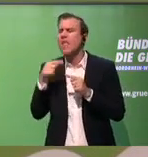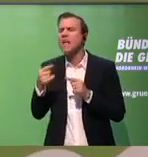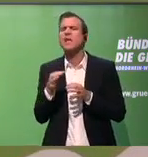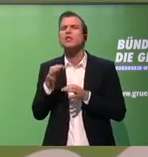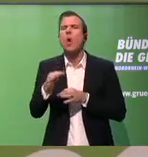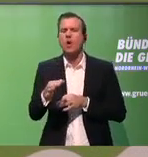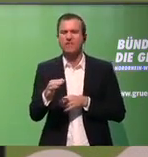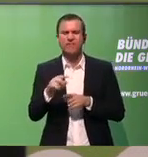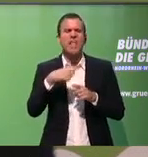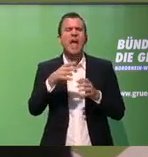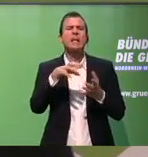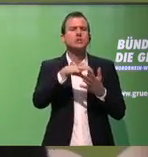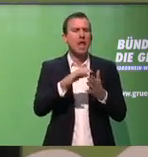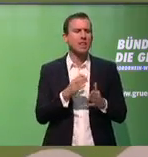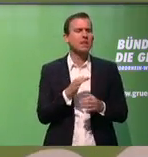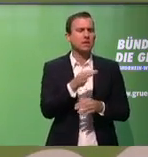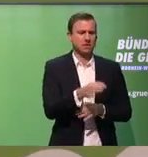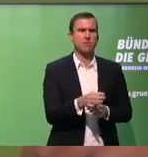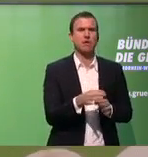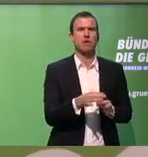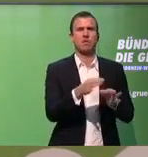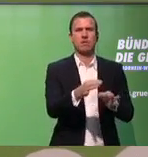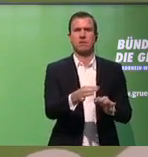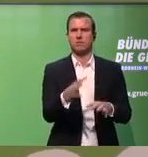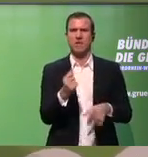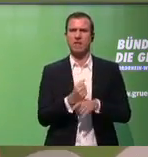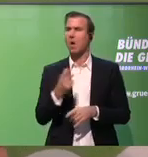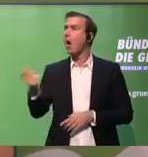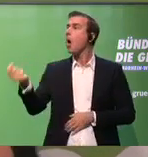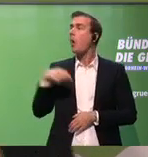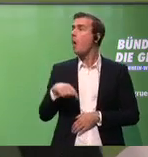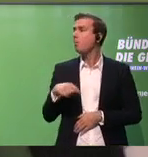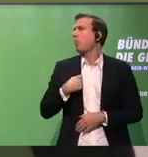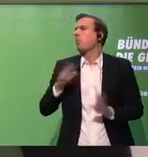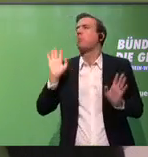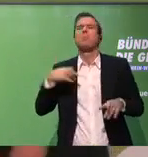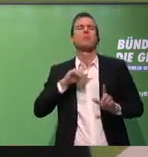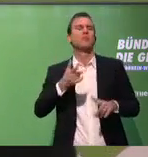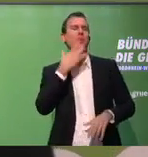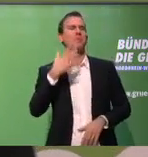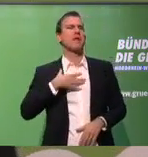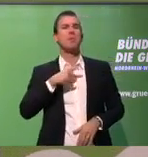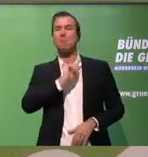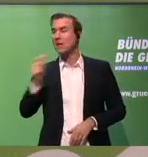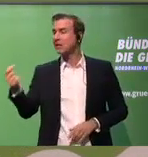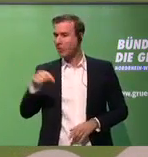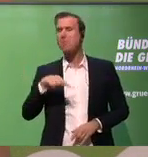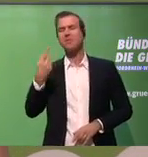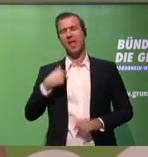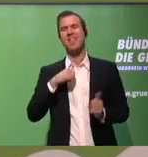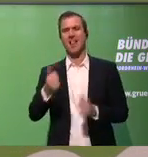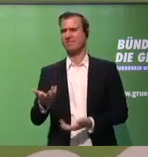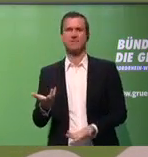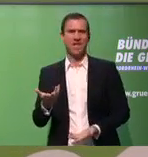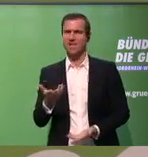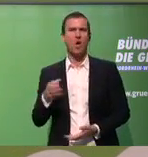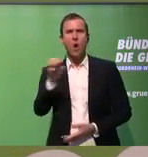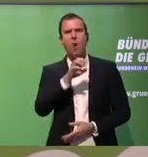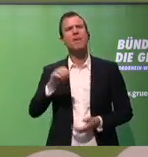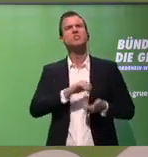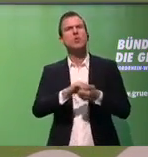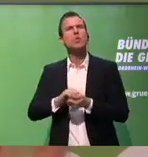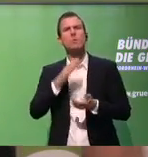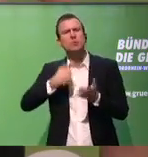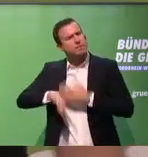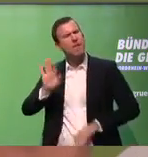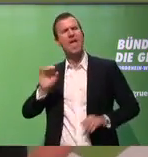gehen, die nächstgrößte Stadt etc. Und da können wir nicht sagen, ja Gott, solange sie nicht herkommen, ist es nicht unser Problem. Sondern da muss die Europäische Union viel, viel aktiver